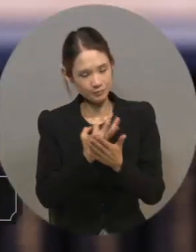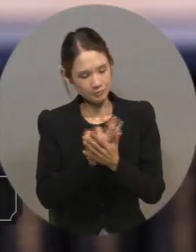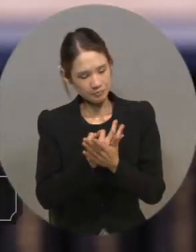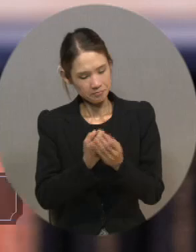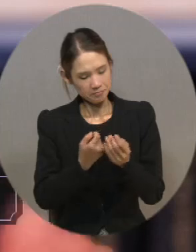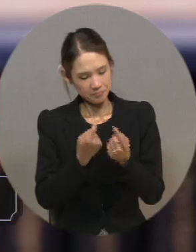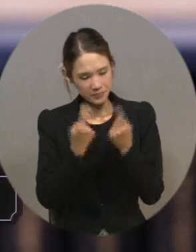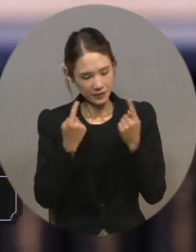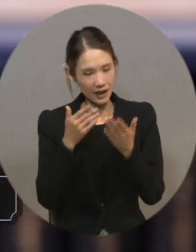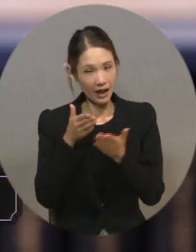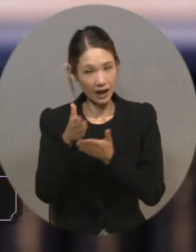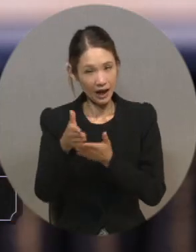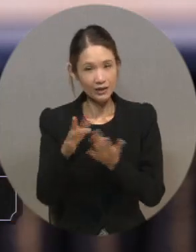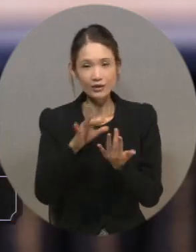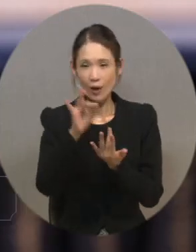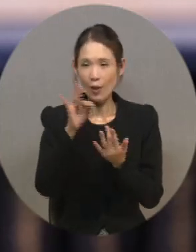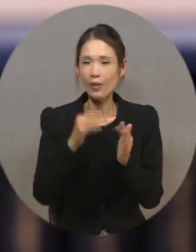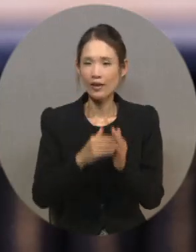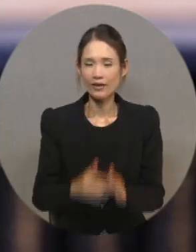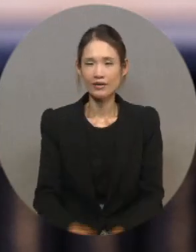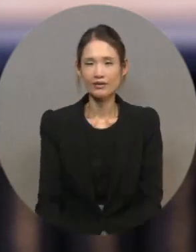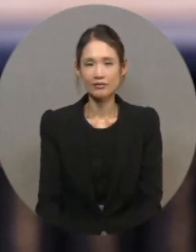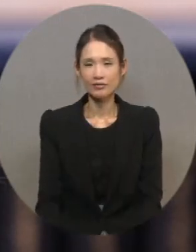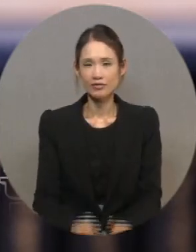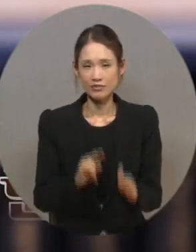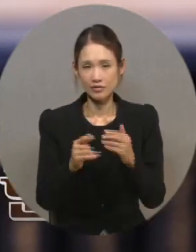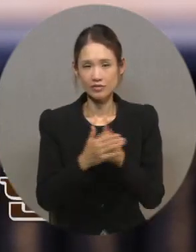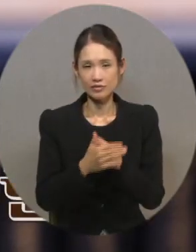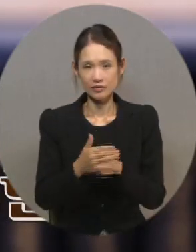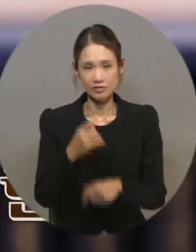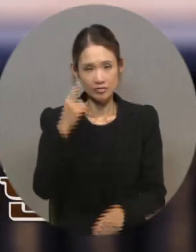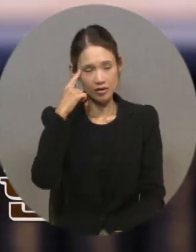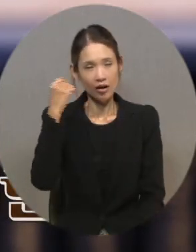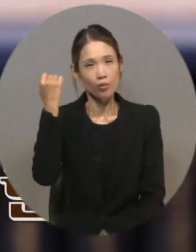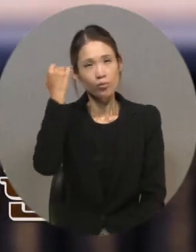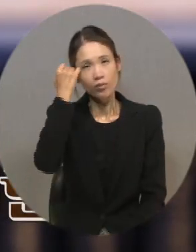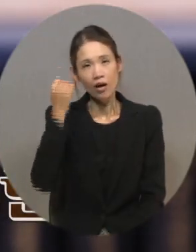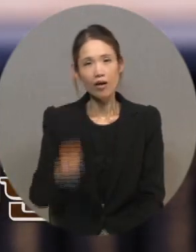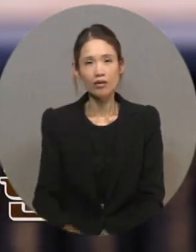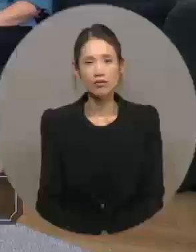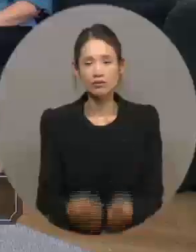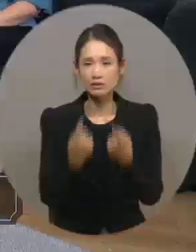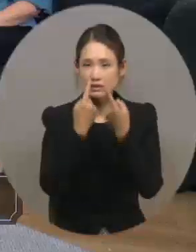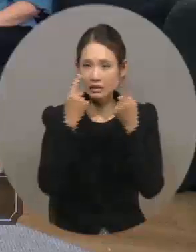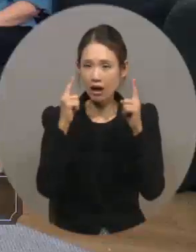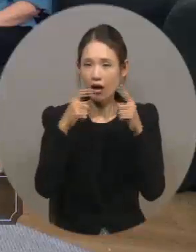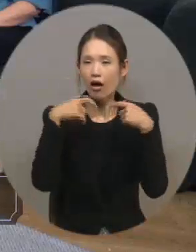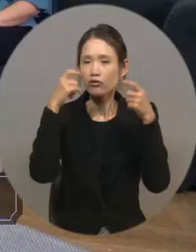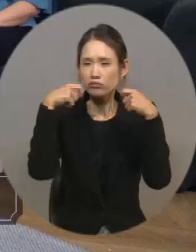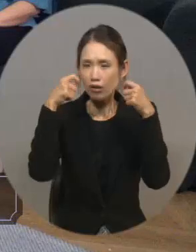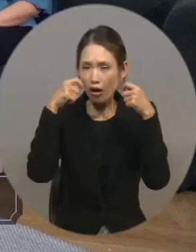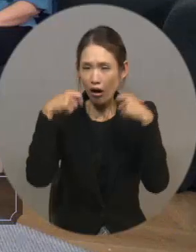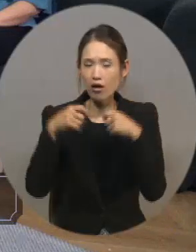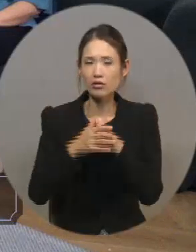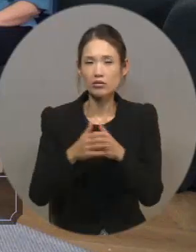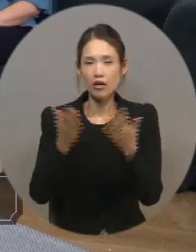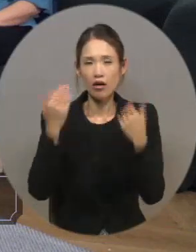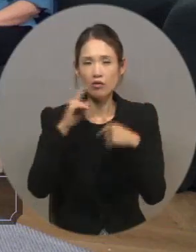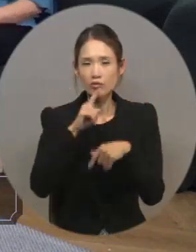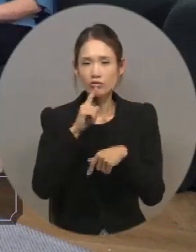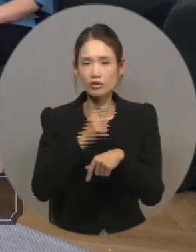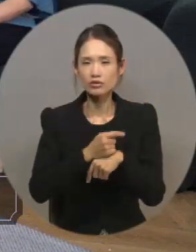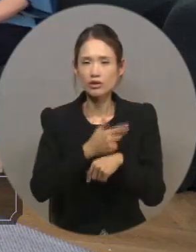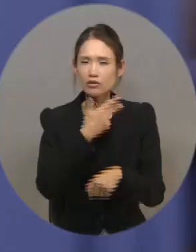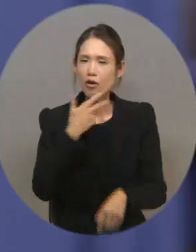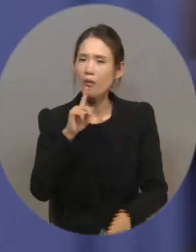같은 그런 학과를 선택을 했고 또 갔는데 정말 멘붕이었어요. 1학년 때는 계속 울고 분명히 한국어 교수님인데 영어로만 하시는 것